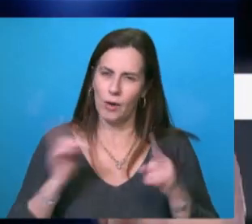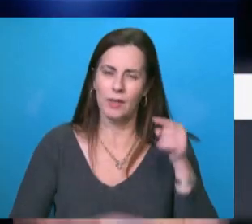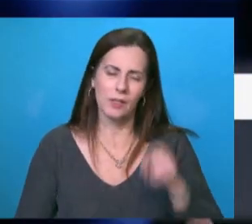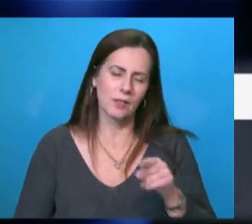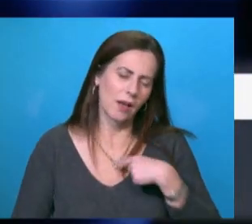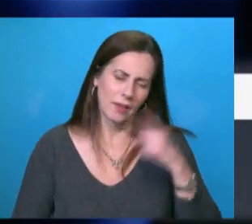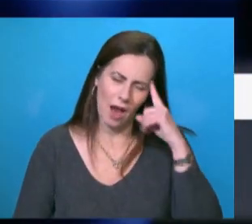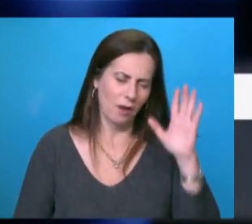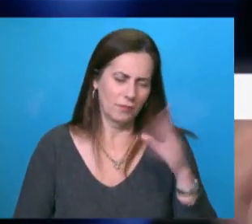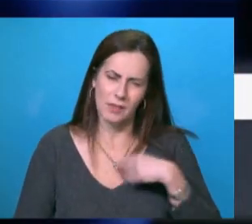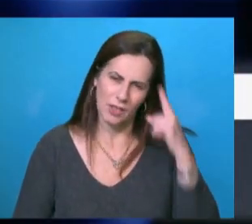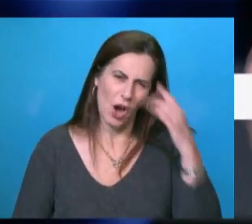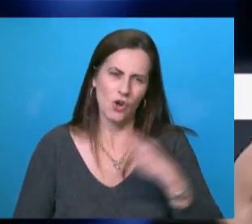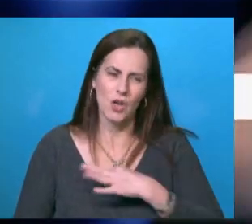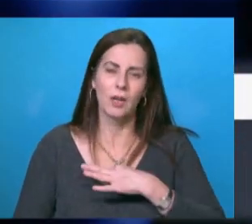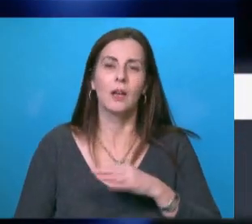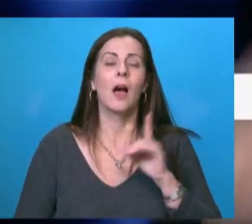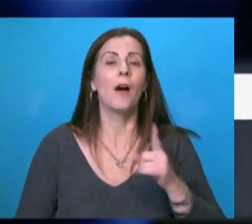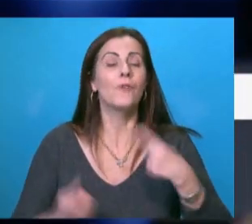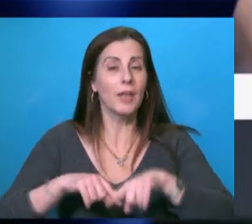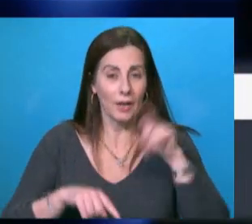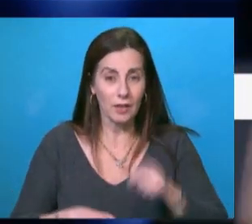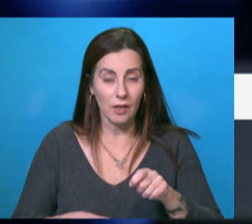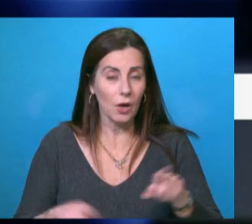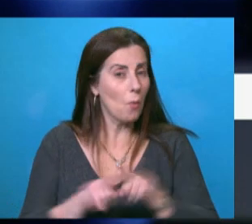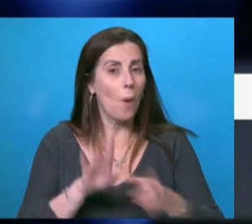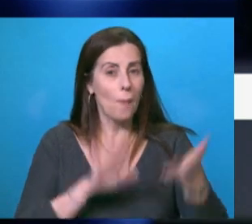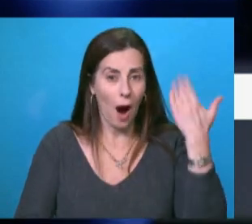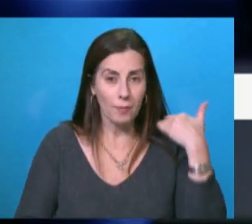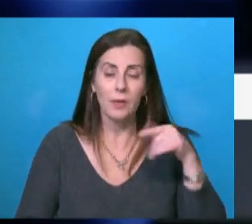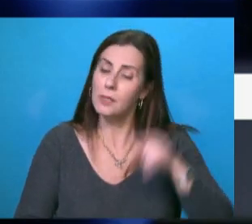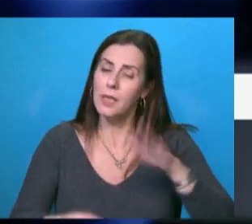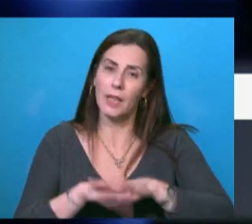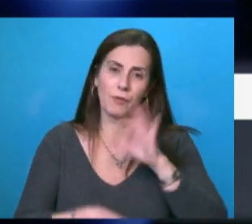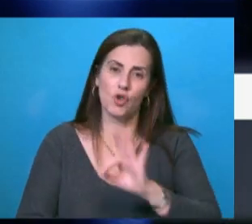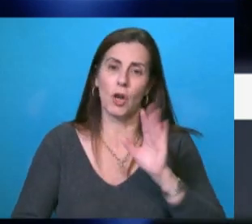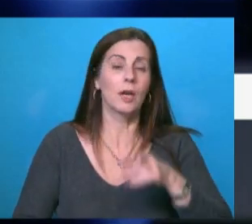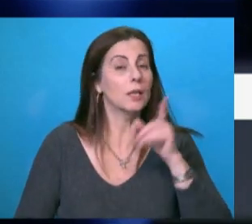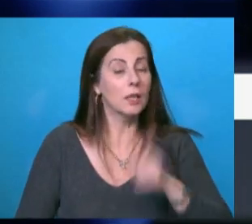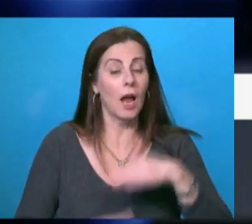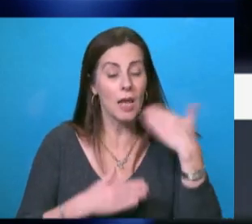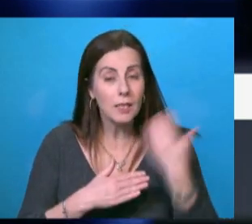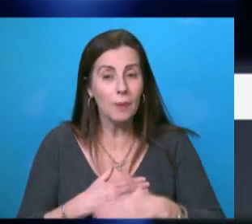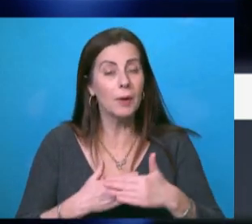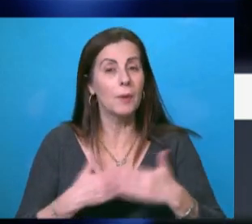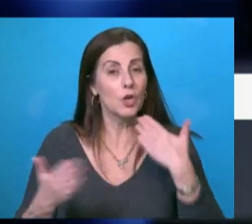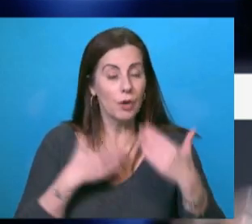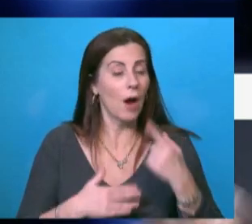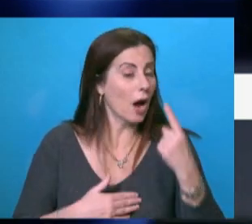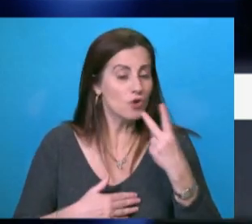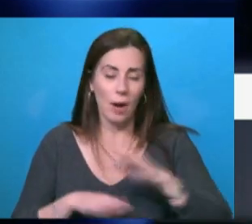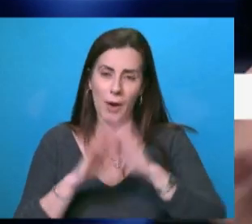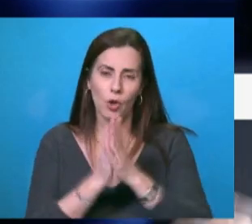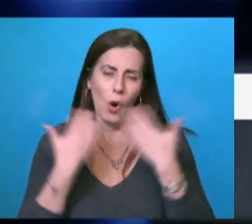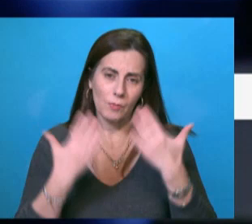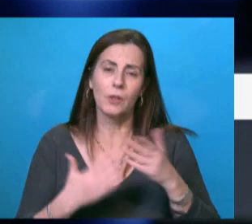בזהירות המתבקשת על כל פנים ועדת הכנסת כבעבר. זה תפקידה. היא צריכה לסיים בישיבה שתיים את כל הסיפור הזה. היא תשמע